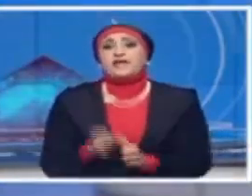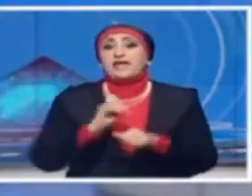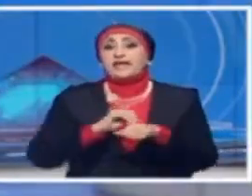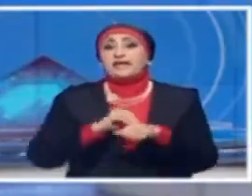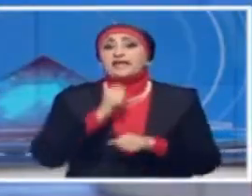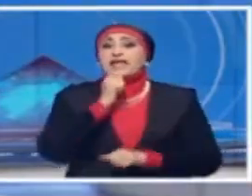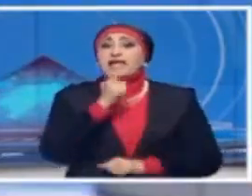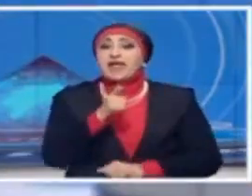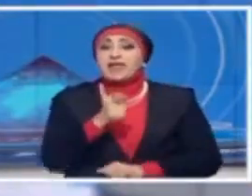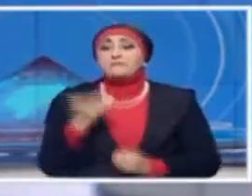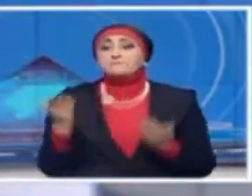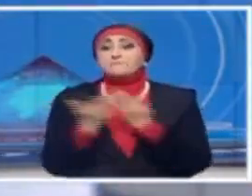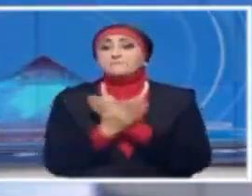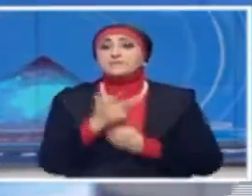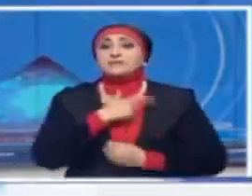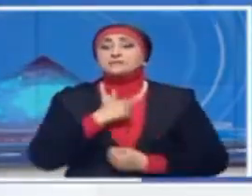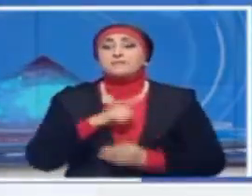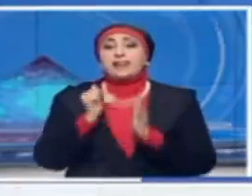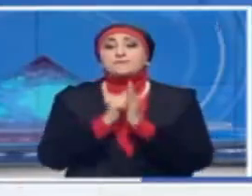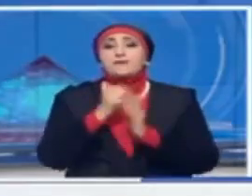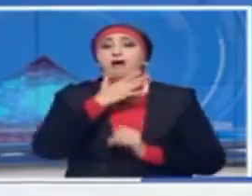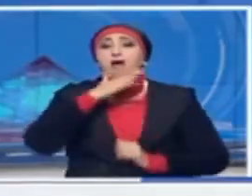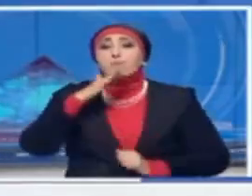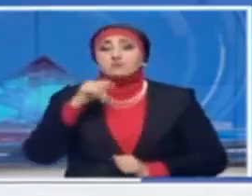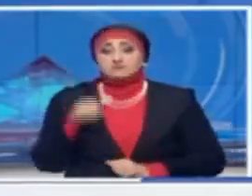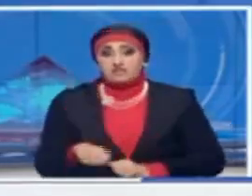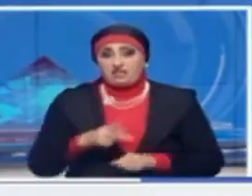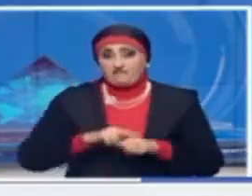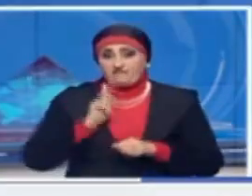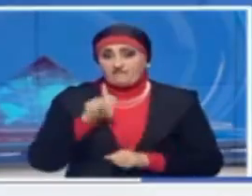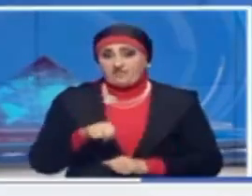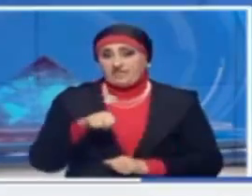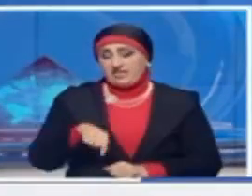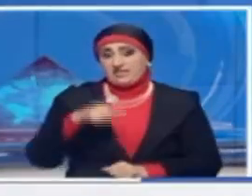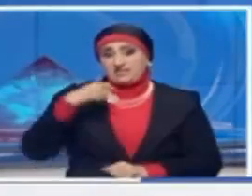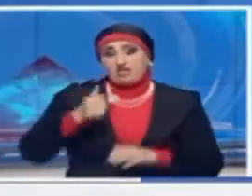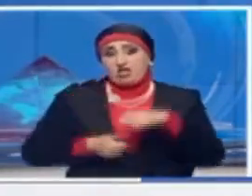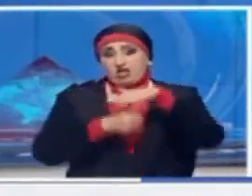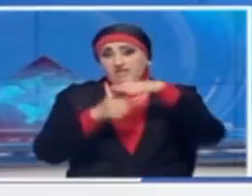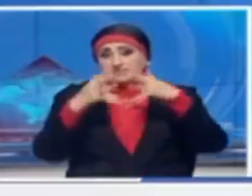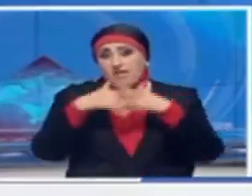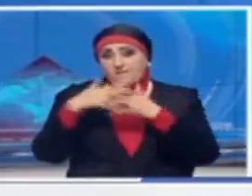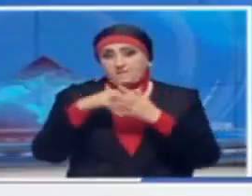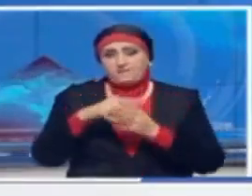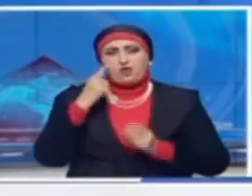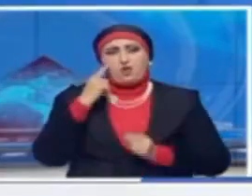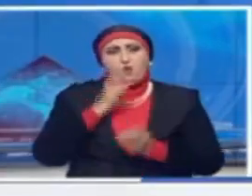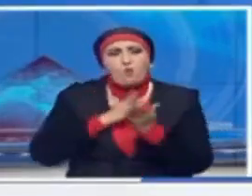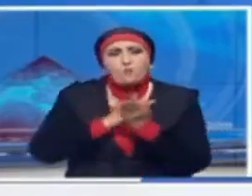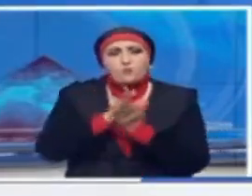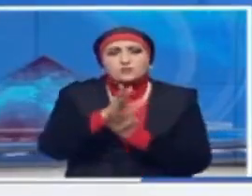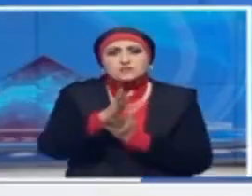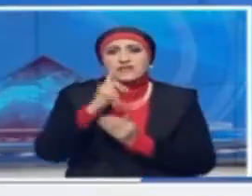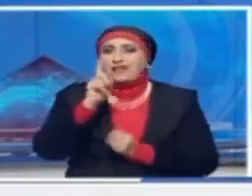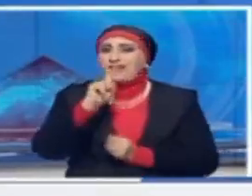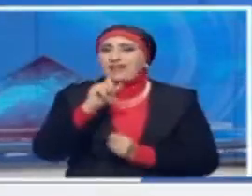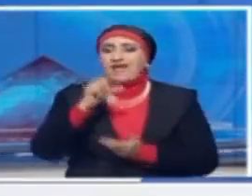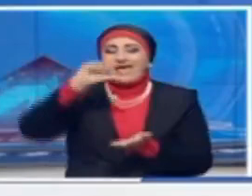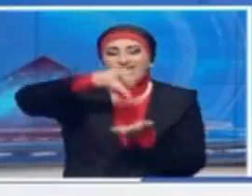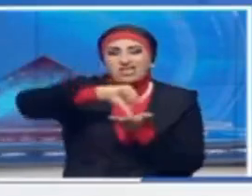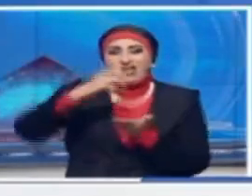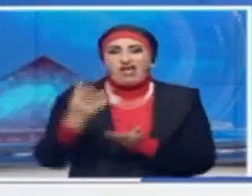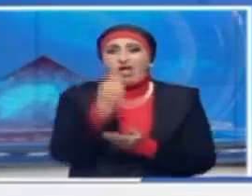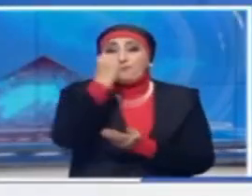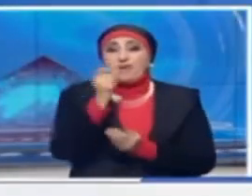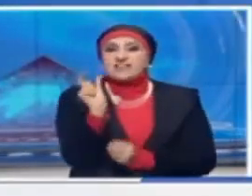أكدت المتحدثة باسم البيت الأبيض جين ساكي أن الرئيس جو بايدن ملتزم بضمان عدم حيازة إيران السلاح